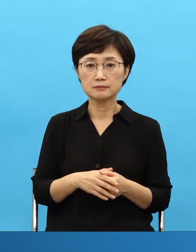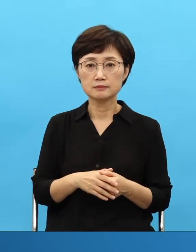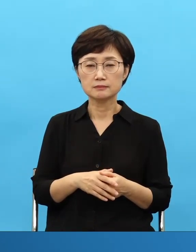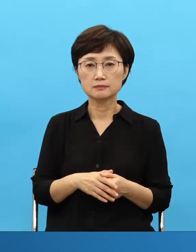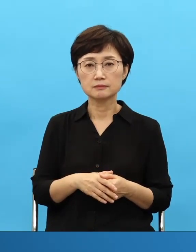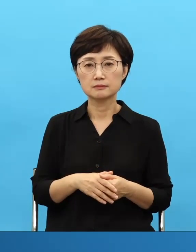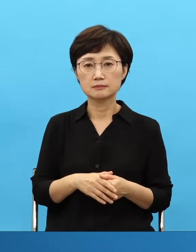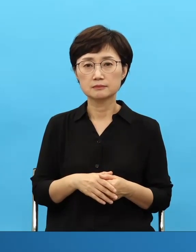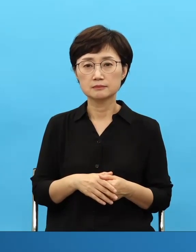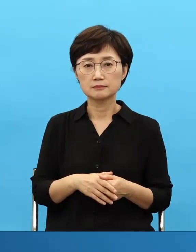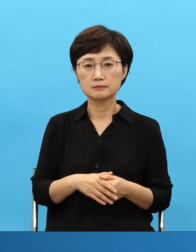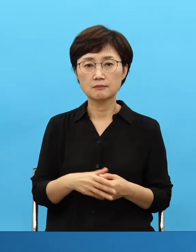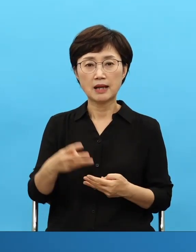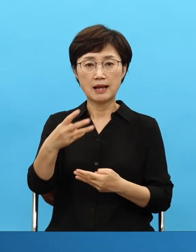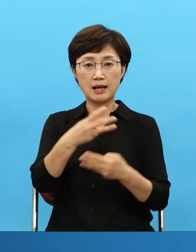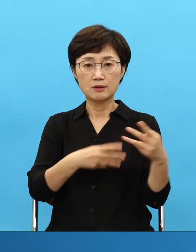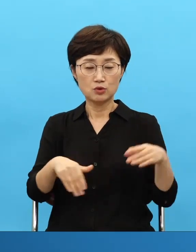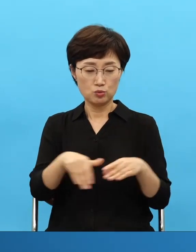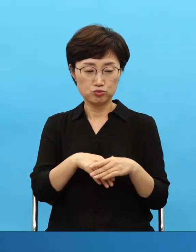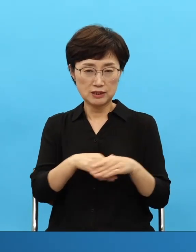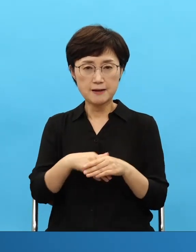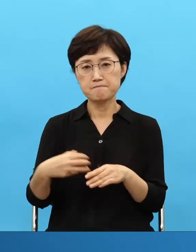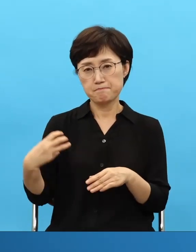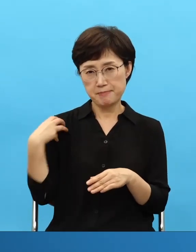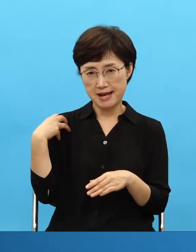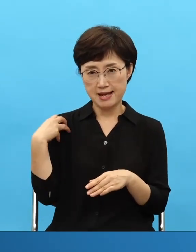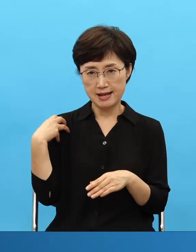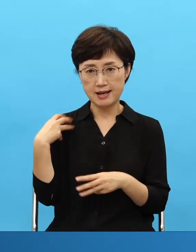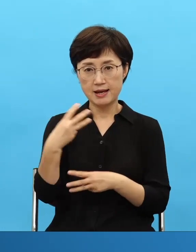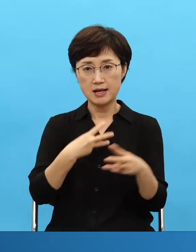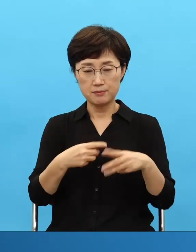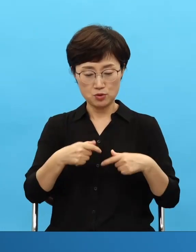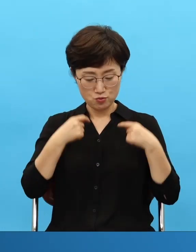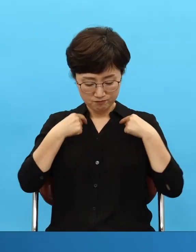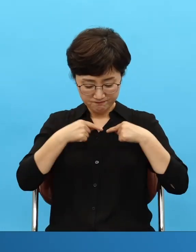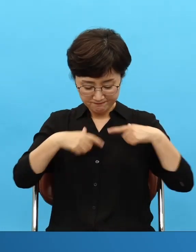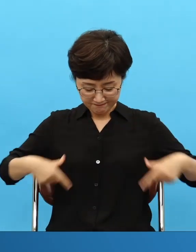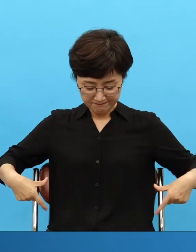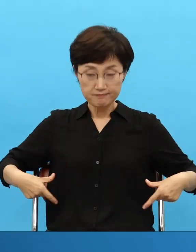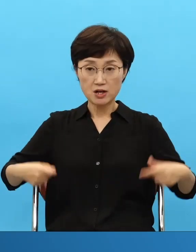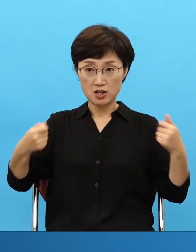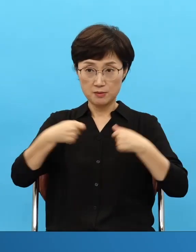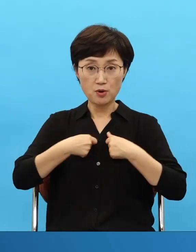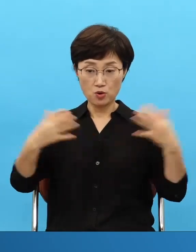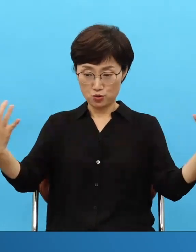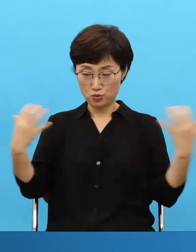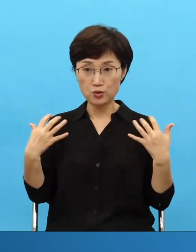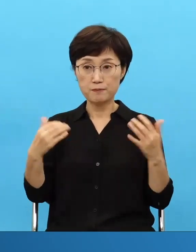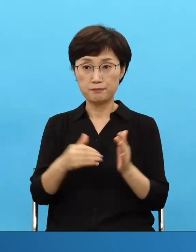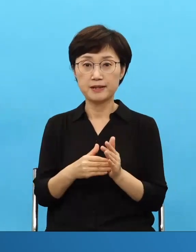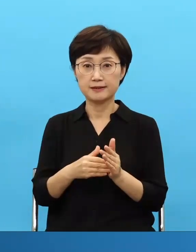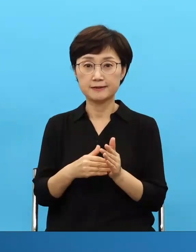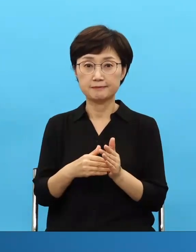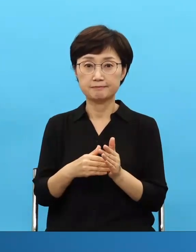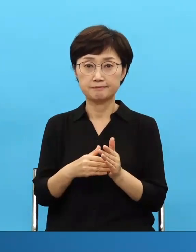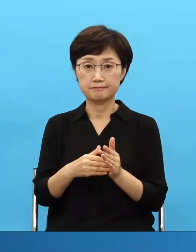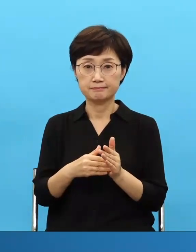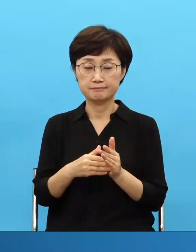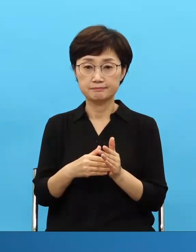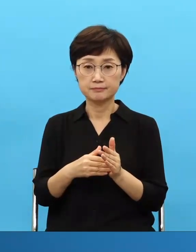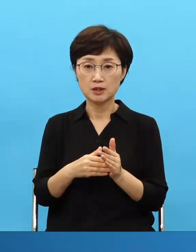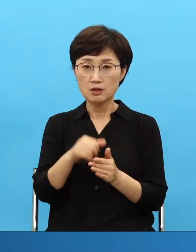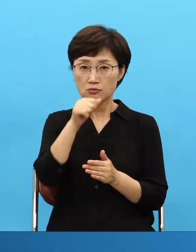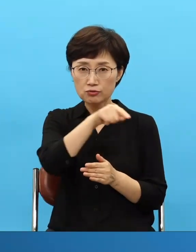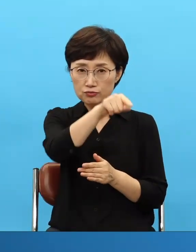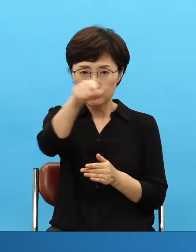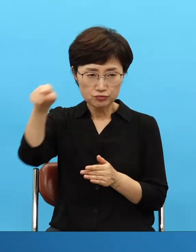Let's go! 랩넌트 문화를 주도하는 멋진 랩넌트 대회티를 입은 가족들, 교회들이 보이네요. 그리고 랩넌트들이 너무 좋아하는